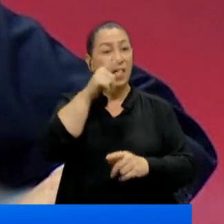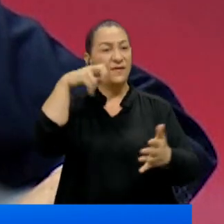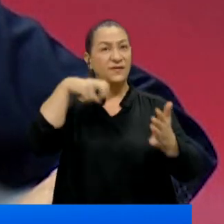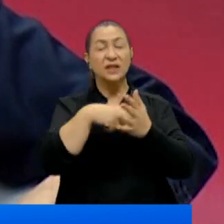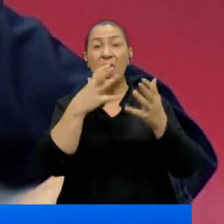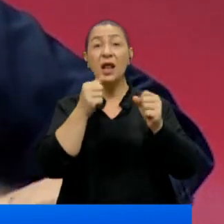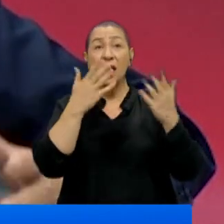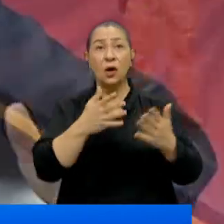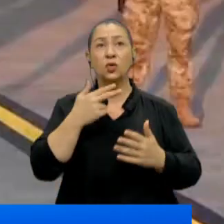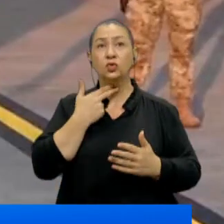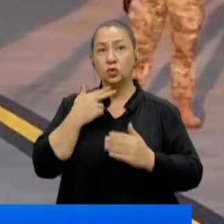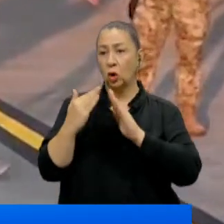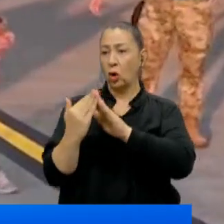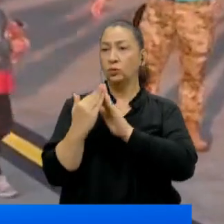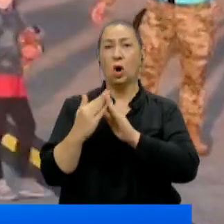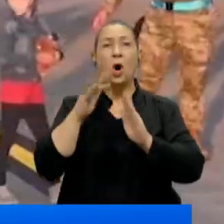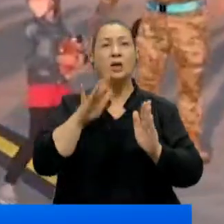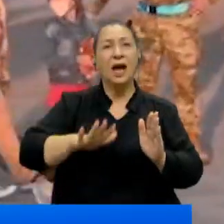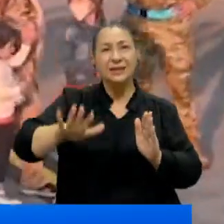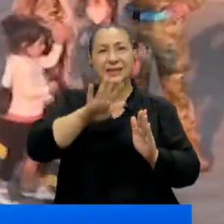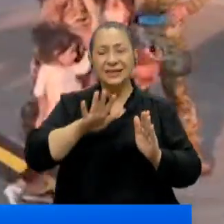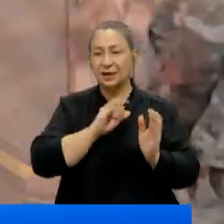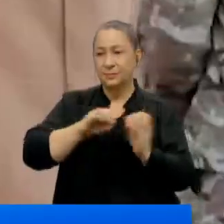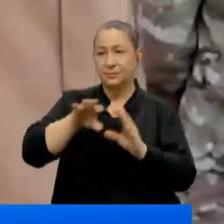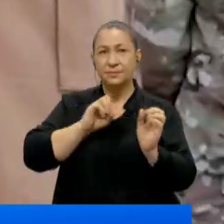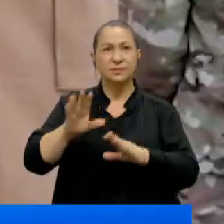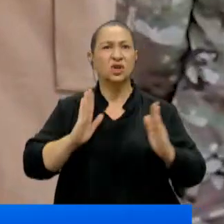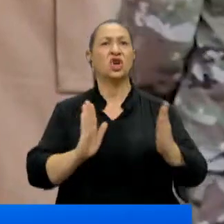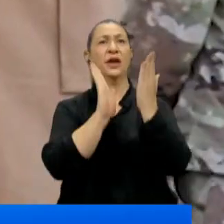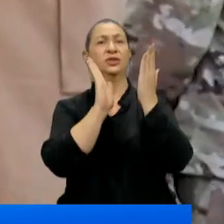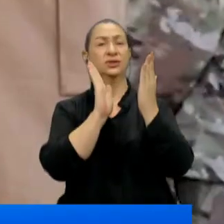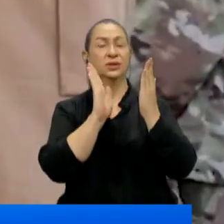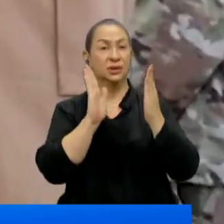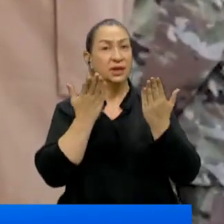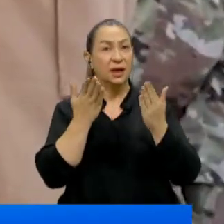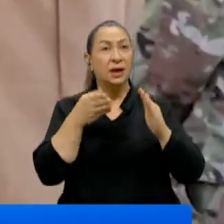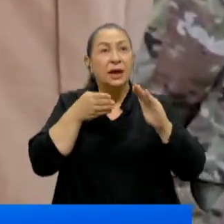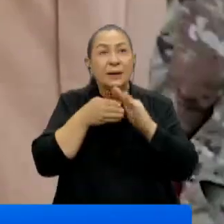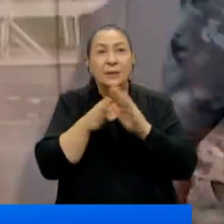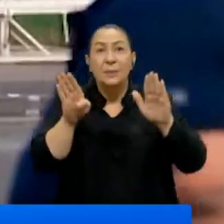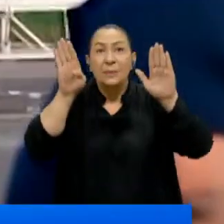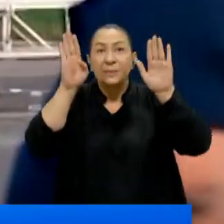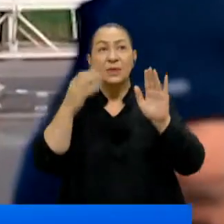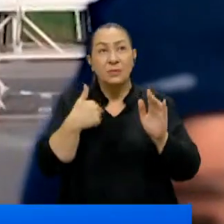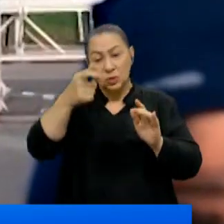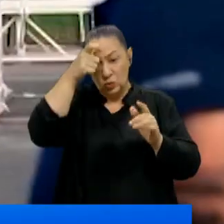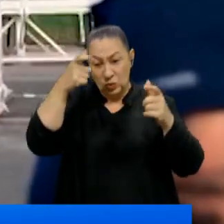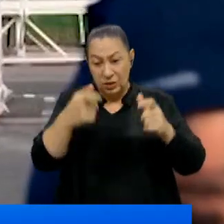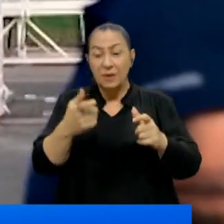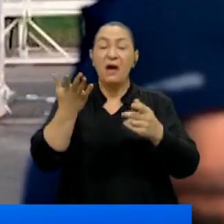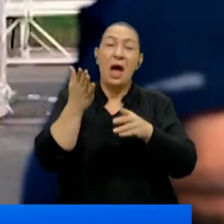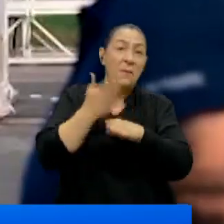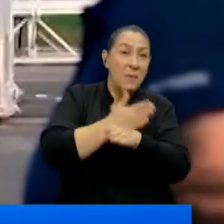vize alana kadar Rusya'ya komşu Orta Asya ülkelerine yerleştirilmesine karşı çıktı. Sığınmacı kılığında ülkemizde yeniden bir